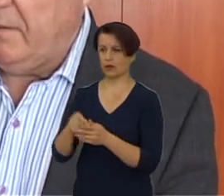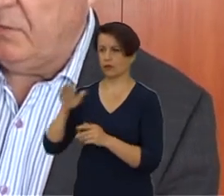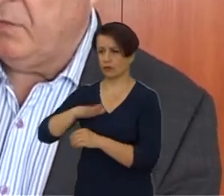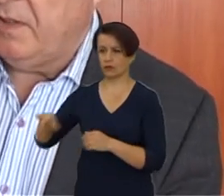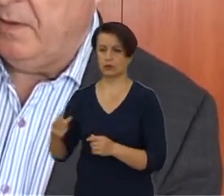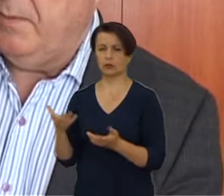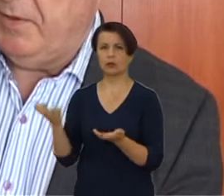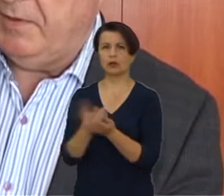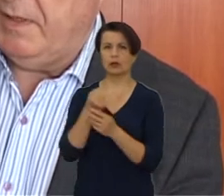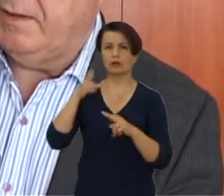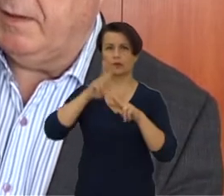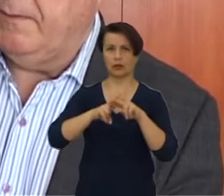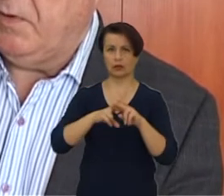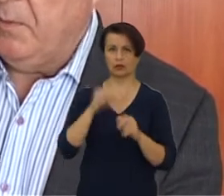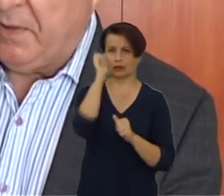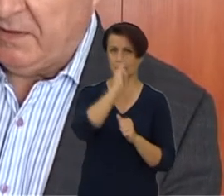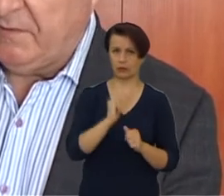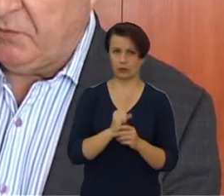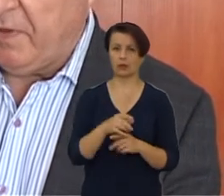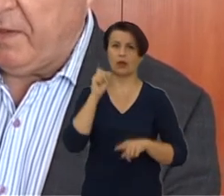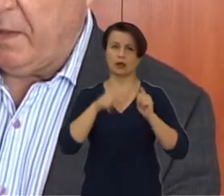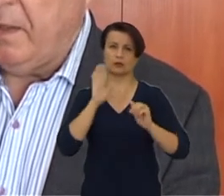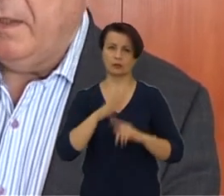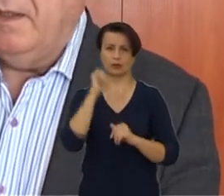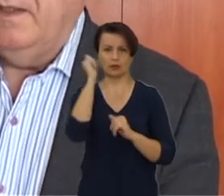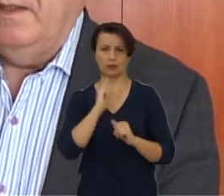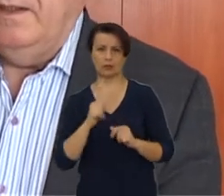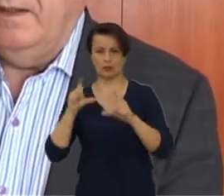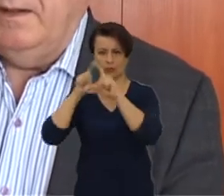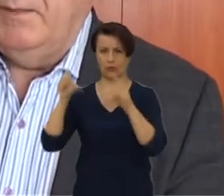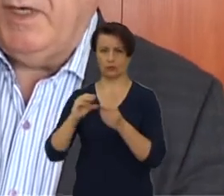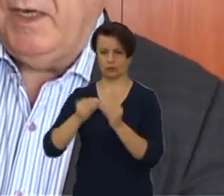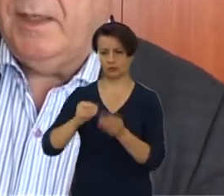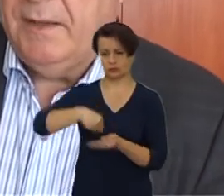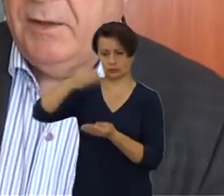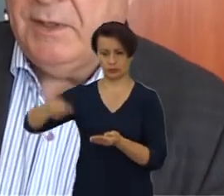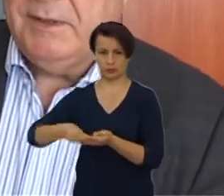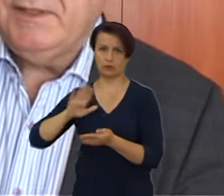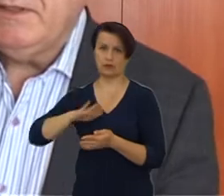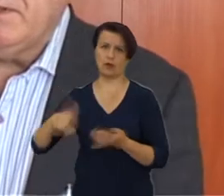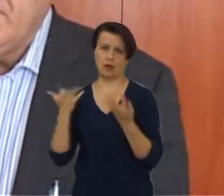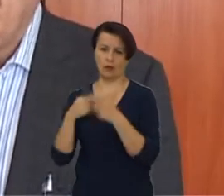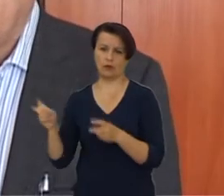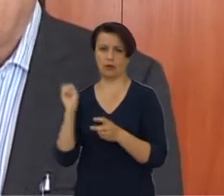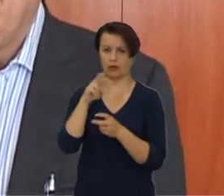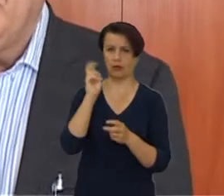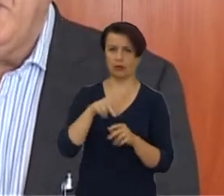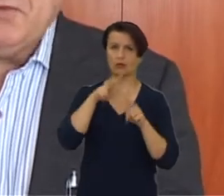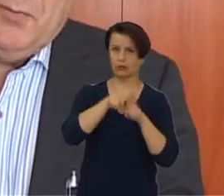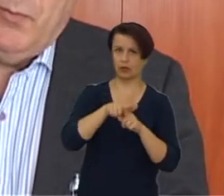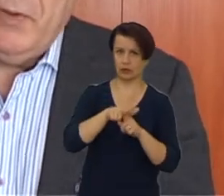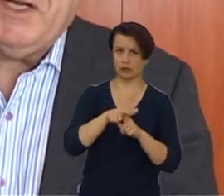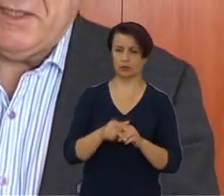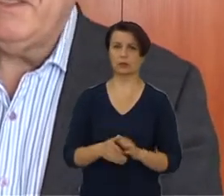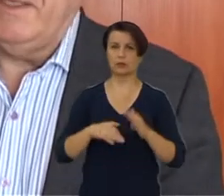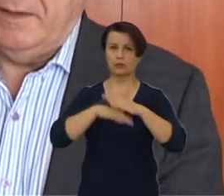mokiniui praktikos vietą įmonėje. Atsitinka taip, kad mokykla pati pasirašo sutartį su įmonės ir mokiniai tenai atlieka praktinį